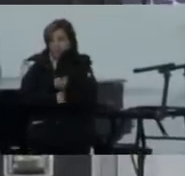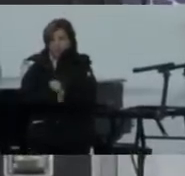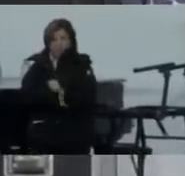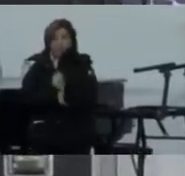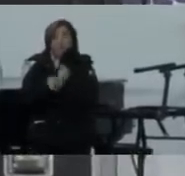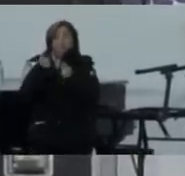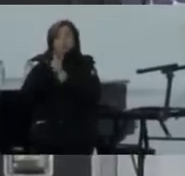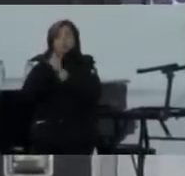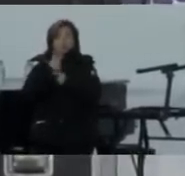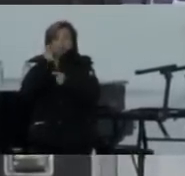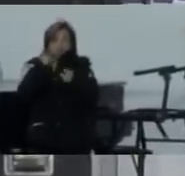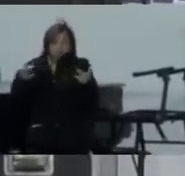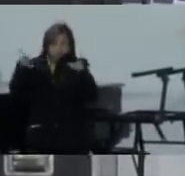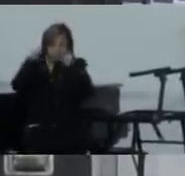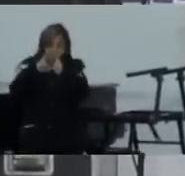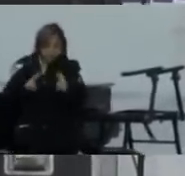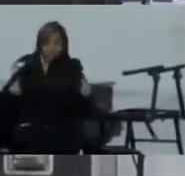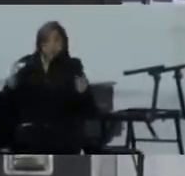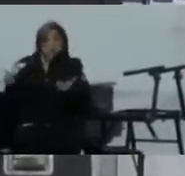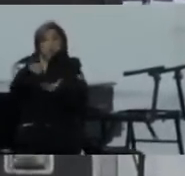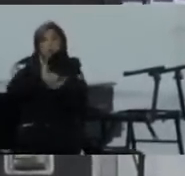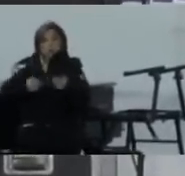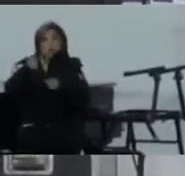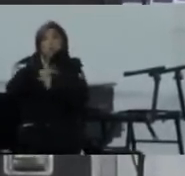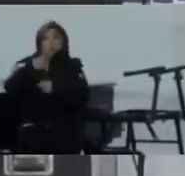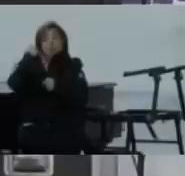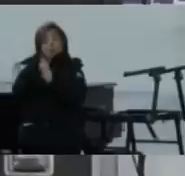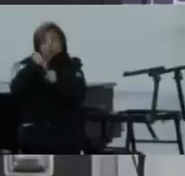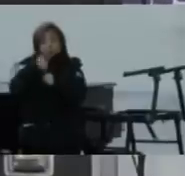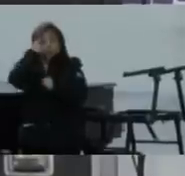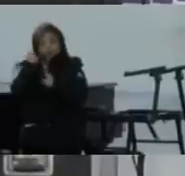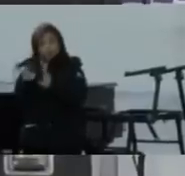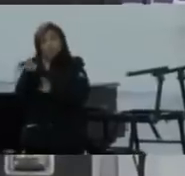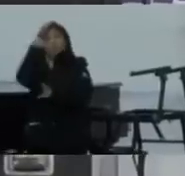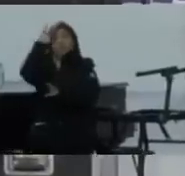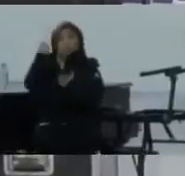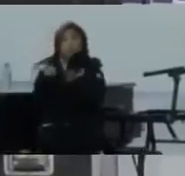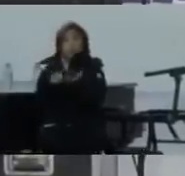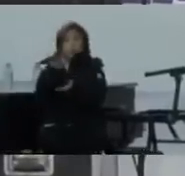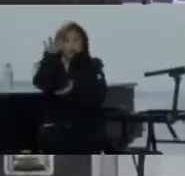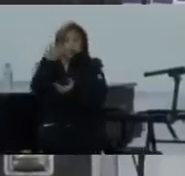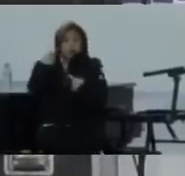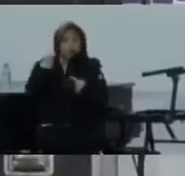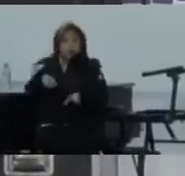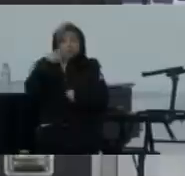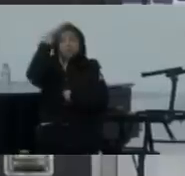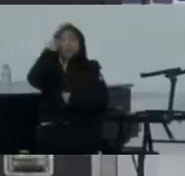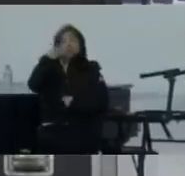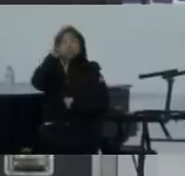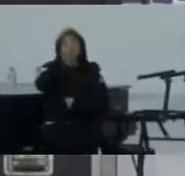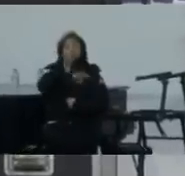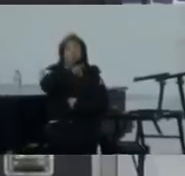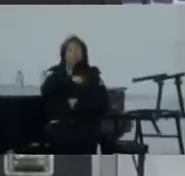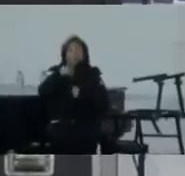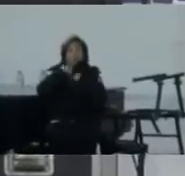Dobbiamo rivedere tutto, reinventarci il lavoro. Ecco perché abbiamo pensato al reddito di cittadinanza. Non può morire